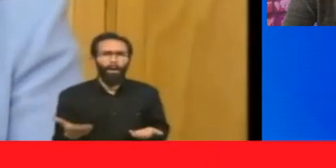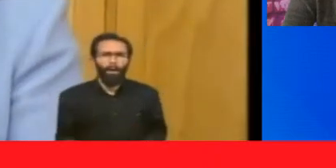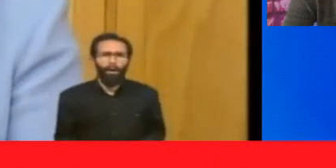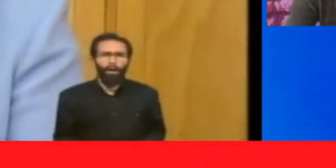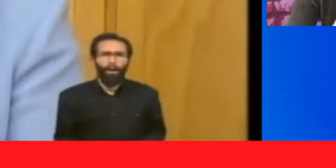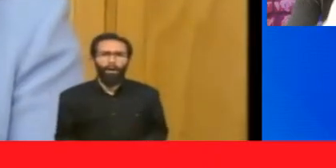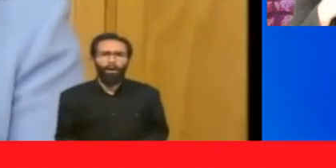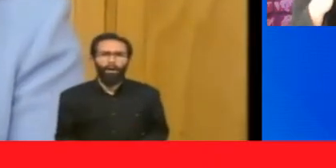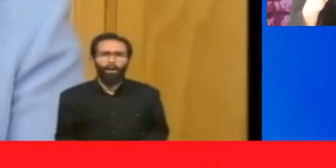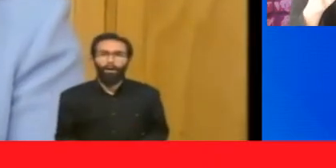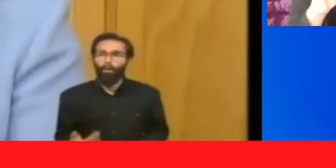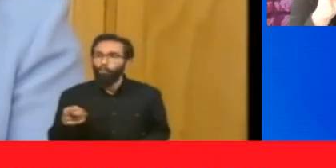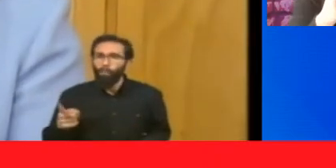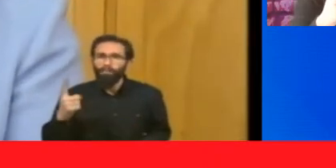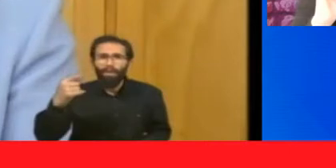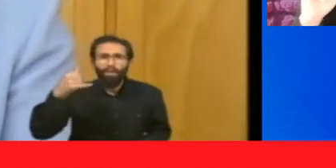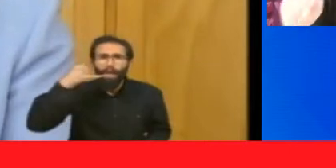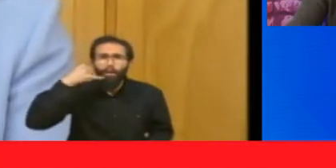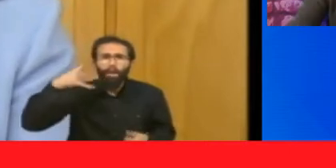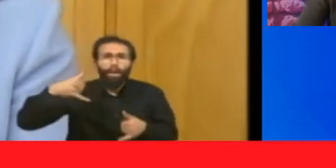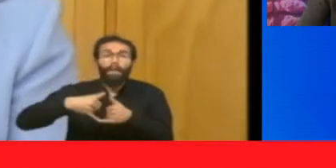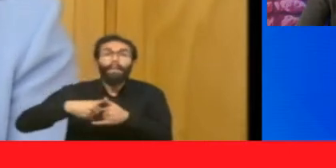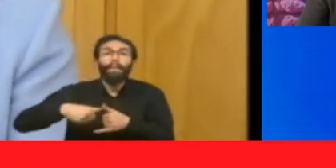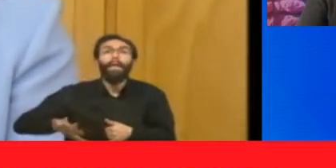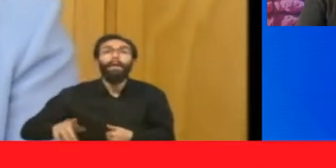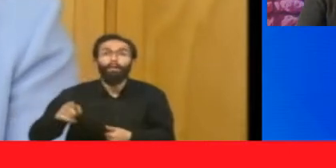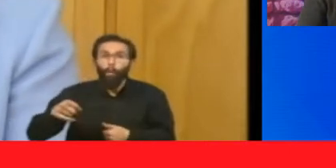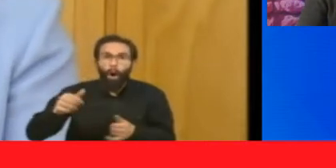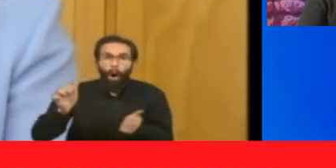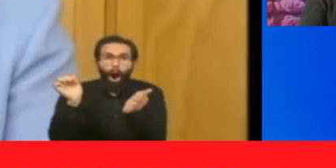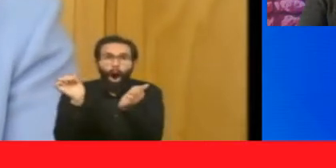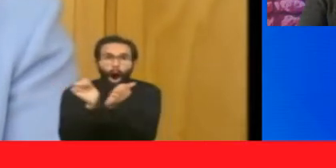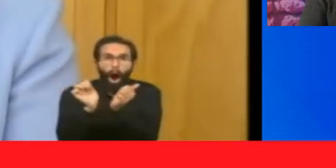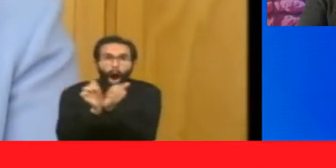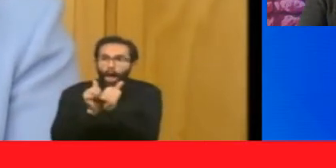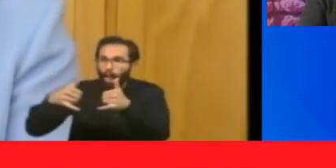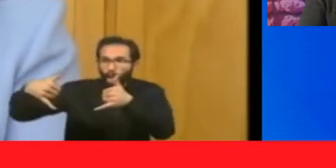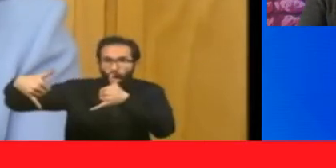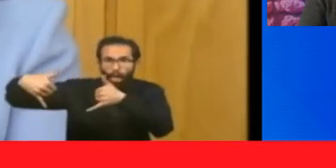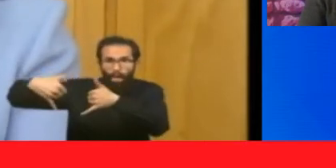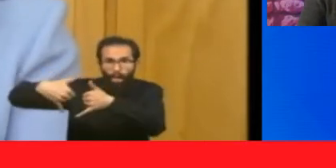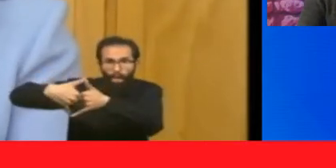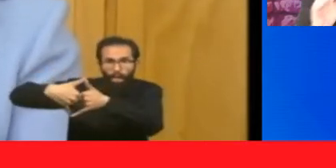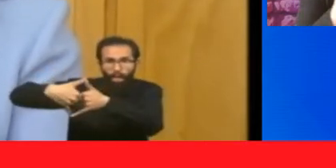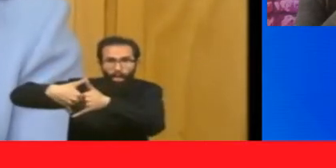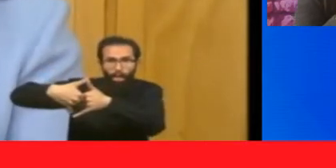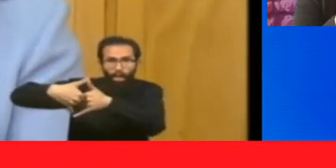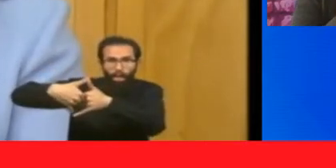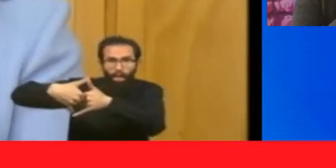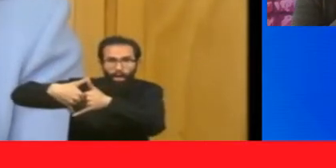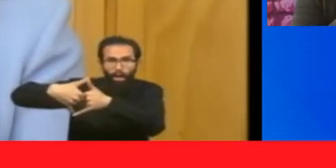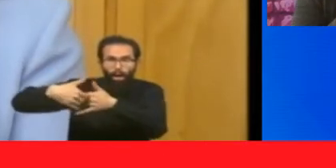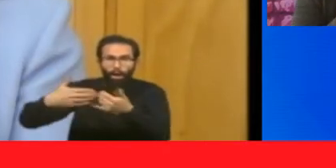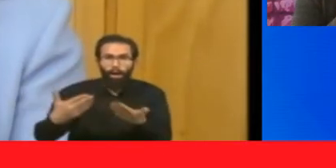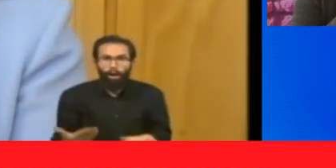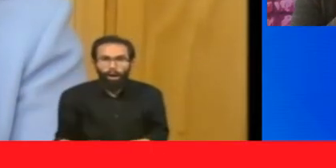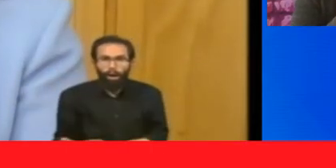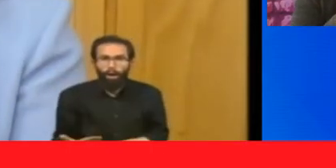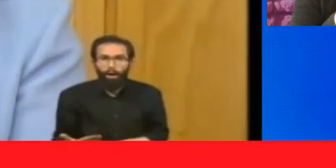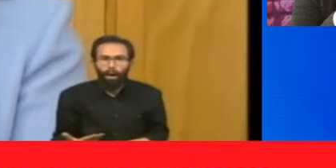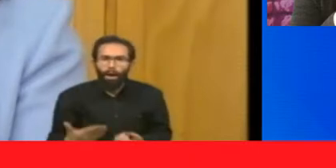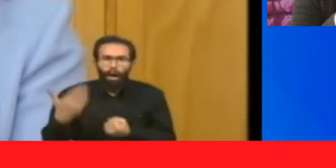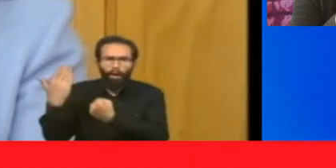görüşmesi değildir değerli arkadaşlar. Bu bir aile görüşü de değildir. Tecriti sürdürme